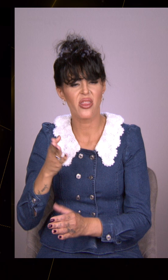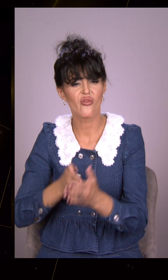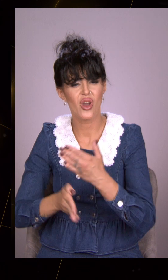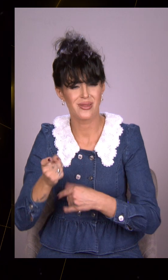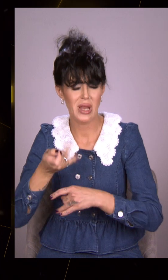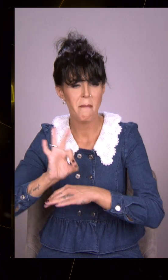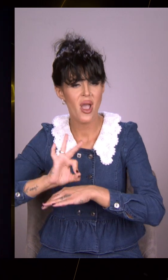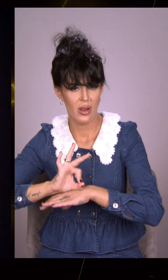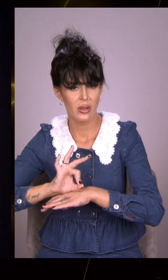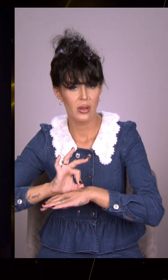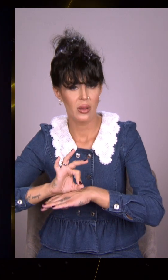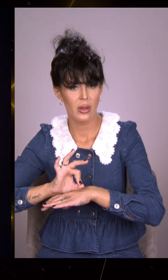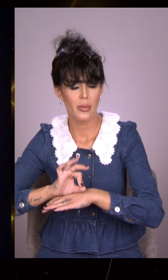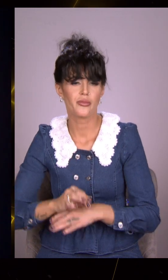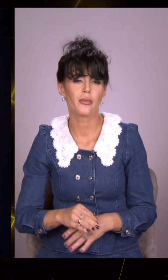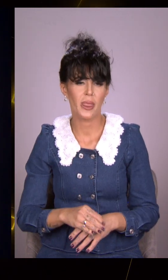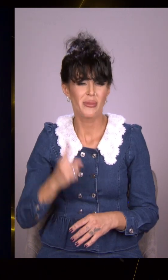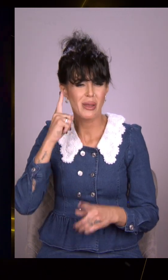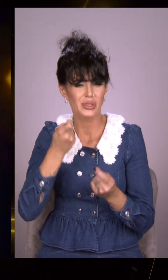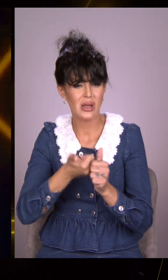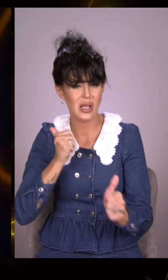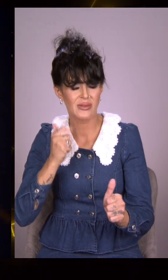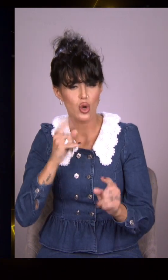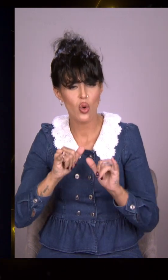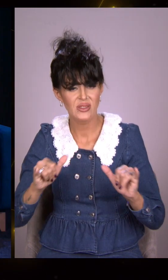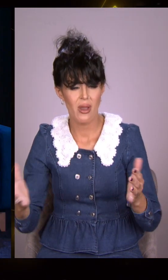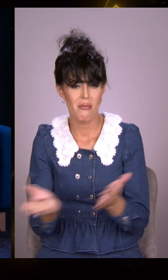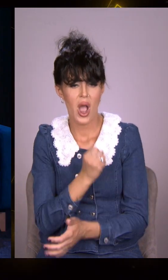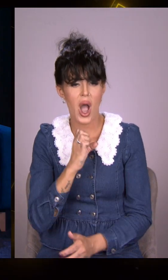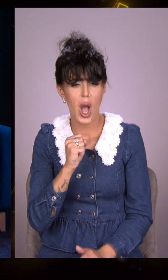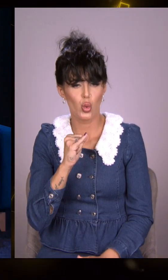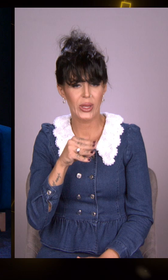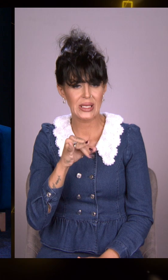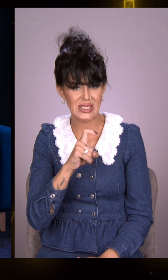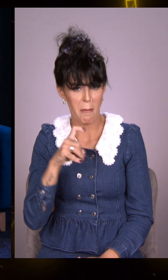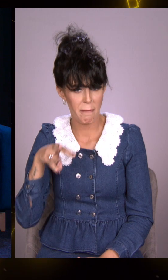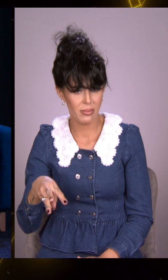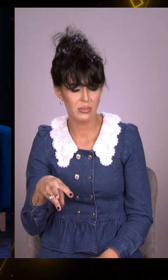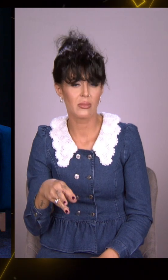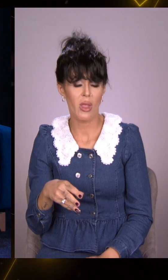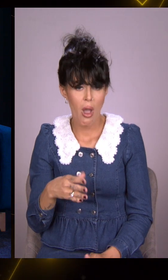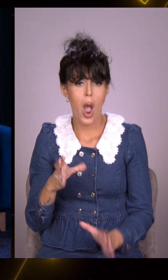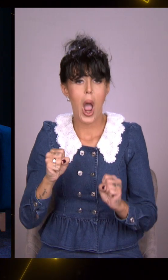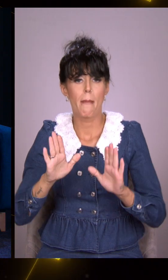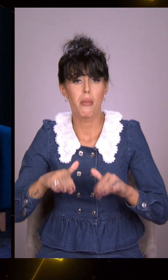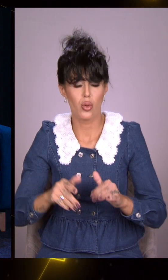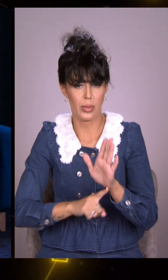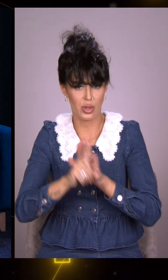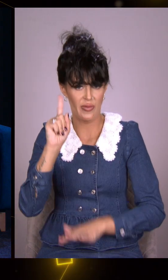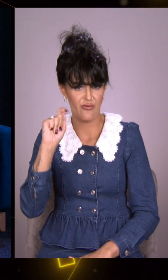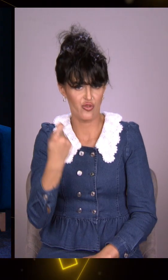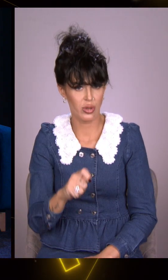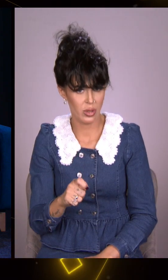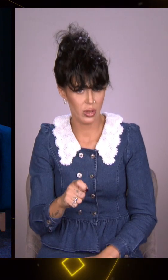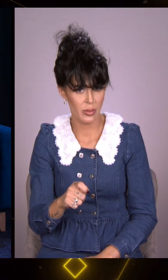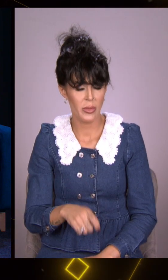хвора. Відсталість у розвитку з проявою аутизму. Потім я їм кажу, почалась війна.